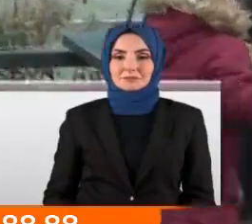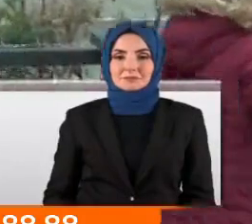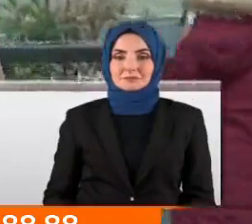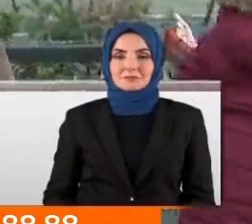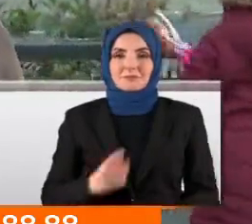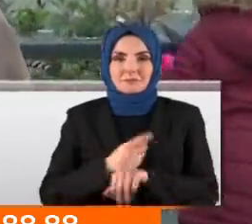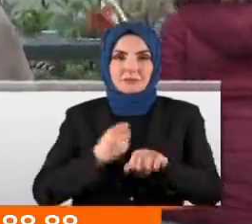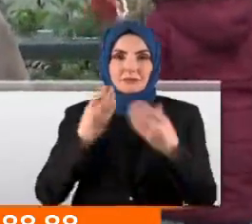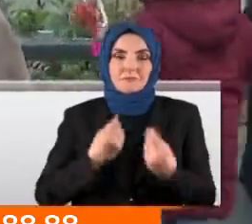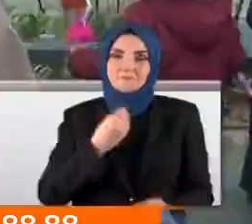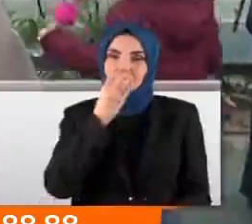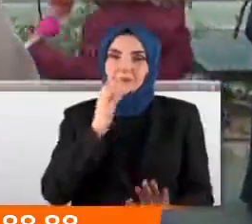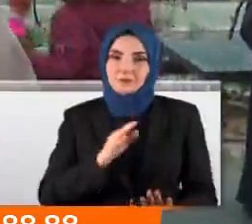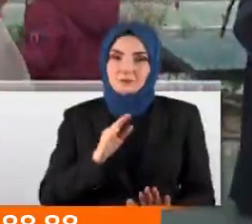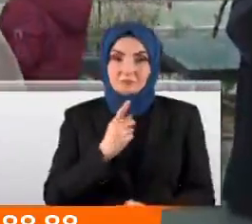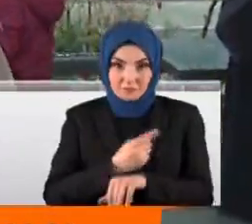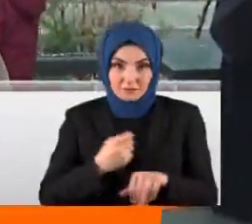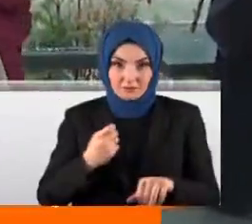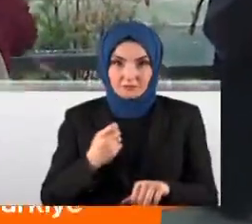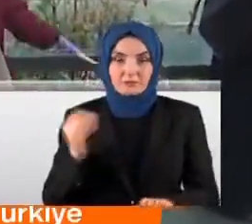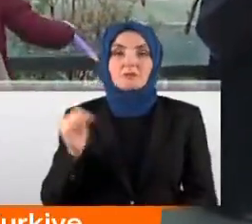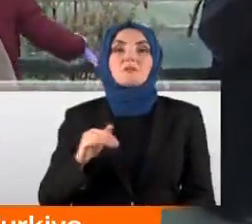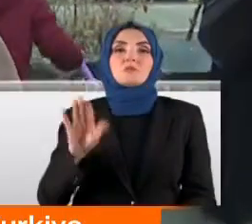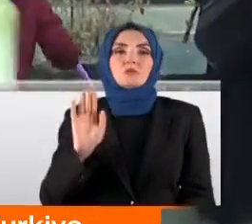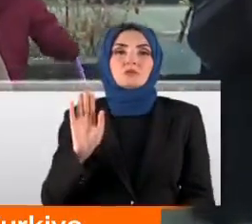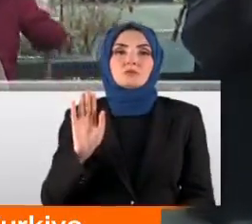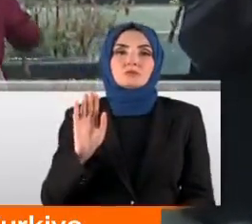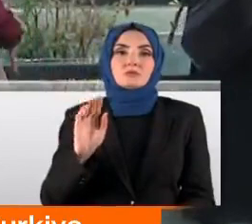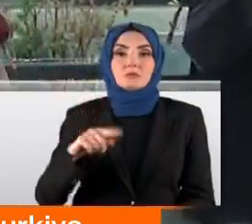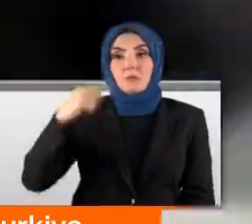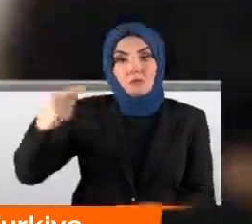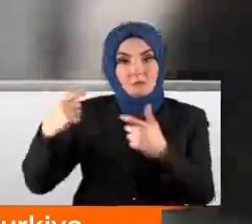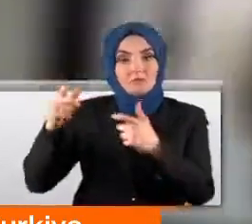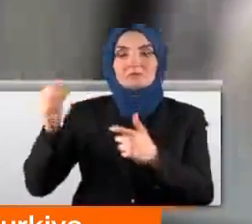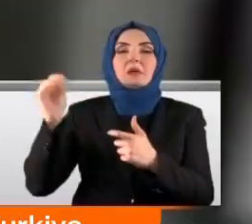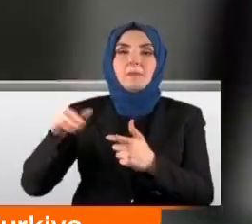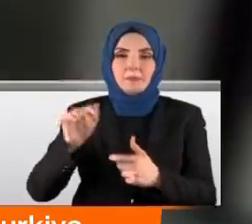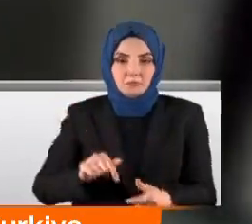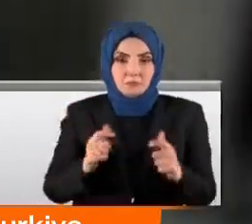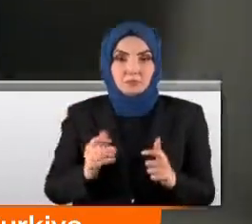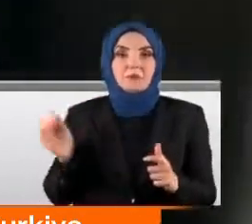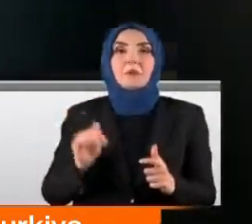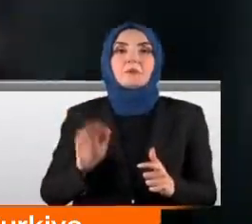bir saatte bekliyoruz burada gelmiyor Buradan da gelmiyor